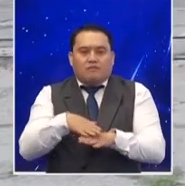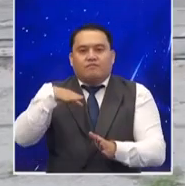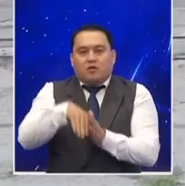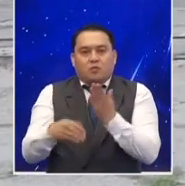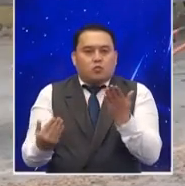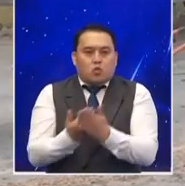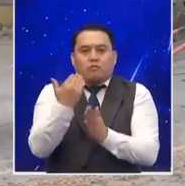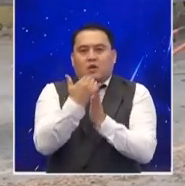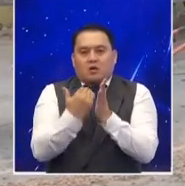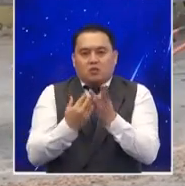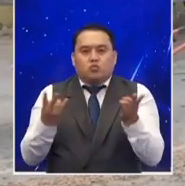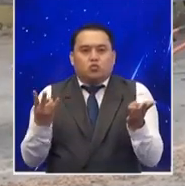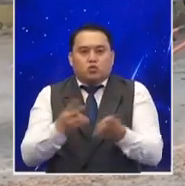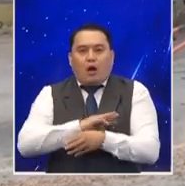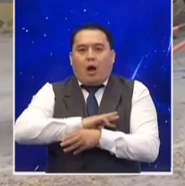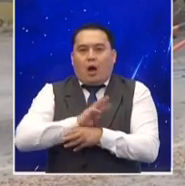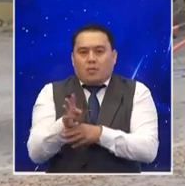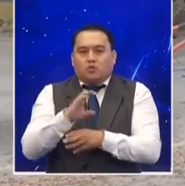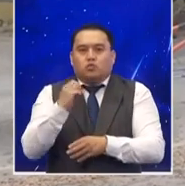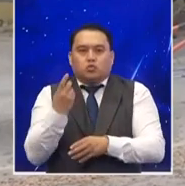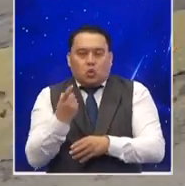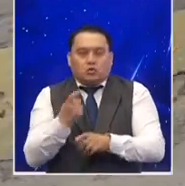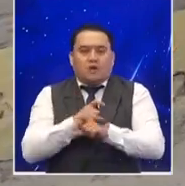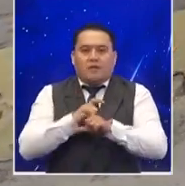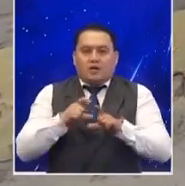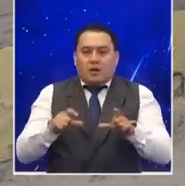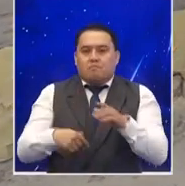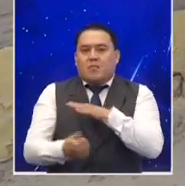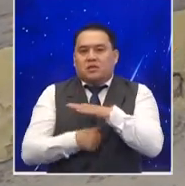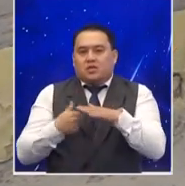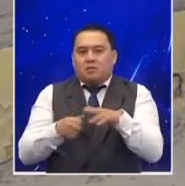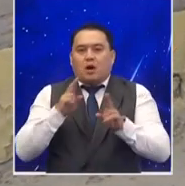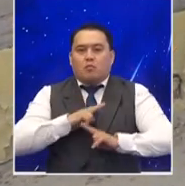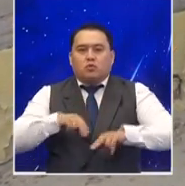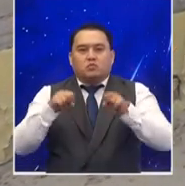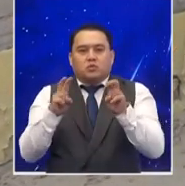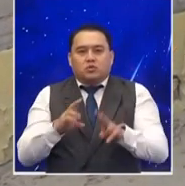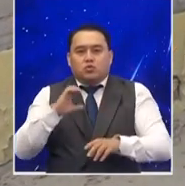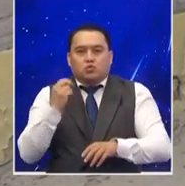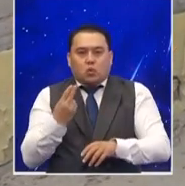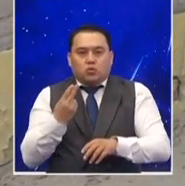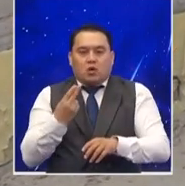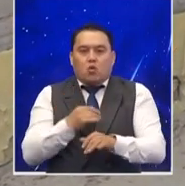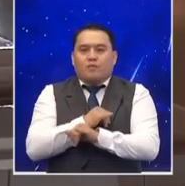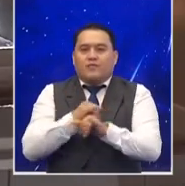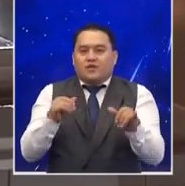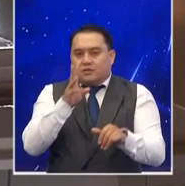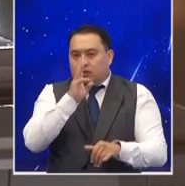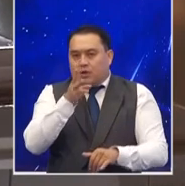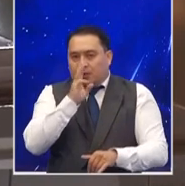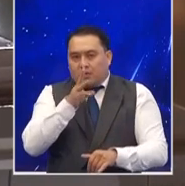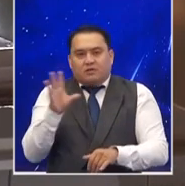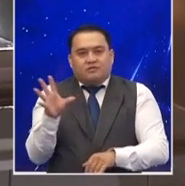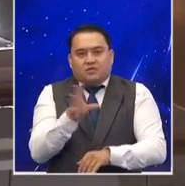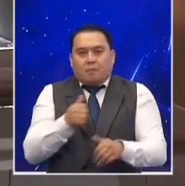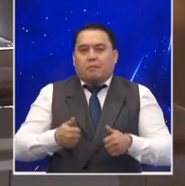новым программам нуждающиеся обеспечиваются социальными пакетами, безработные работы, а специалистам социальных сфер увеличили зарплату. Всеми